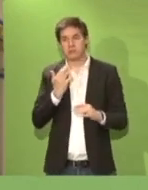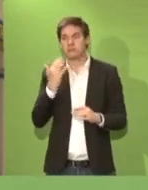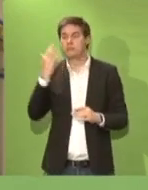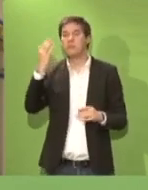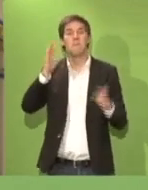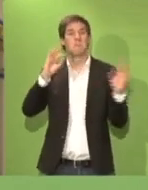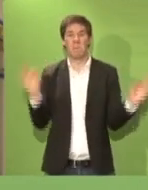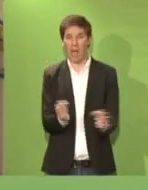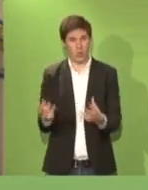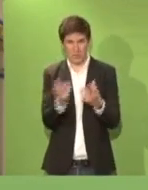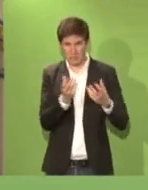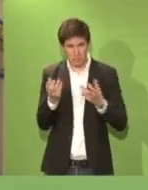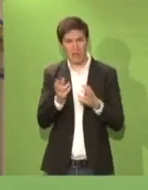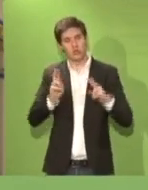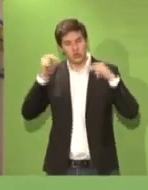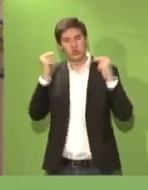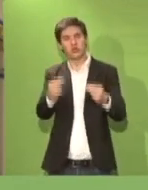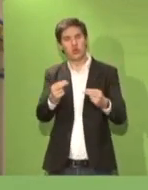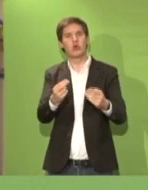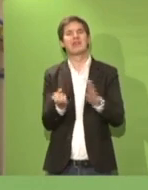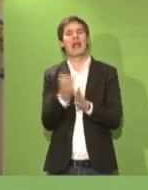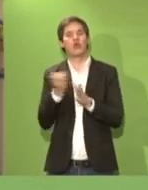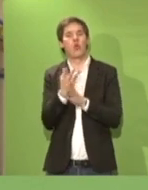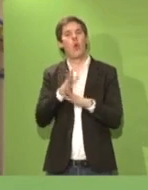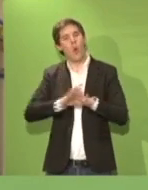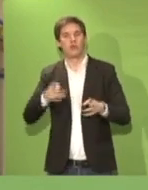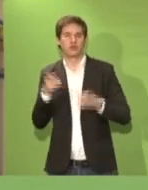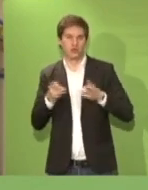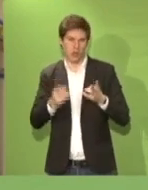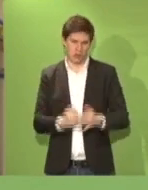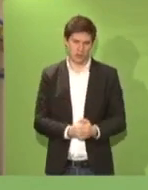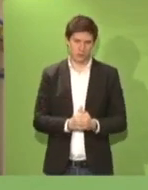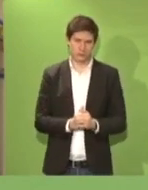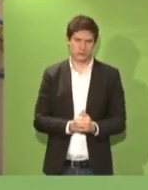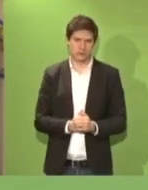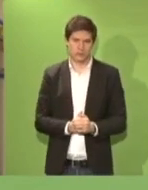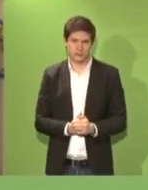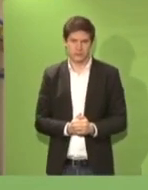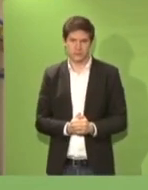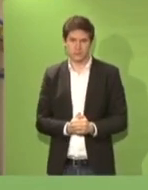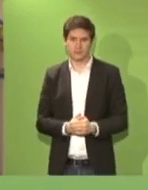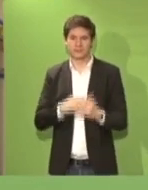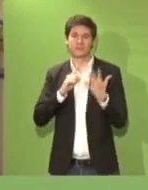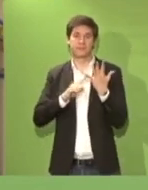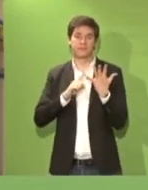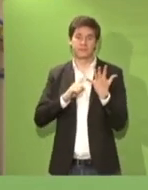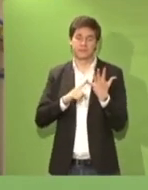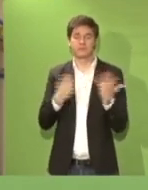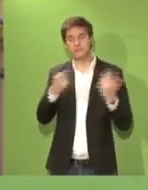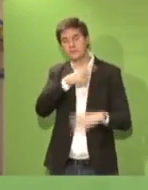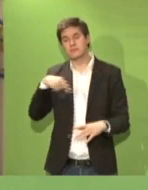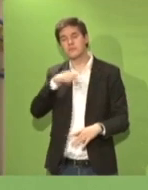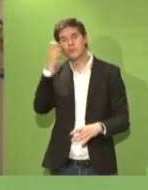mehr brauchen, in die Natur möglichst schadfrei zurückgeführt werden können. Wir müssen als fünfte Schlüsselprojekt